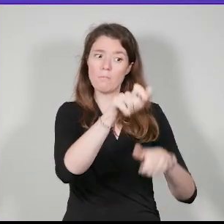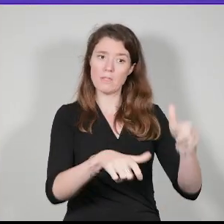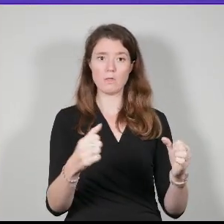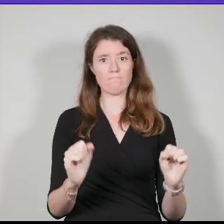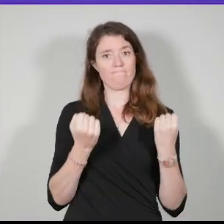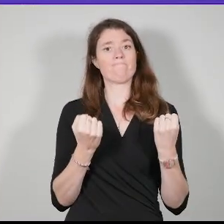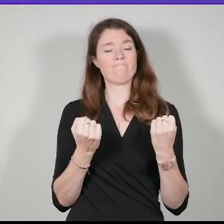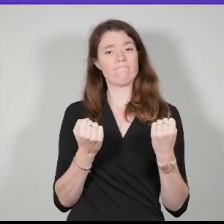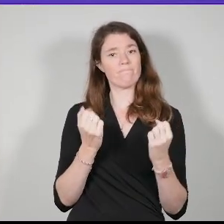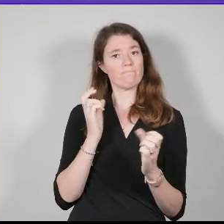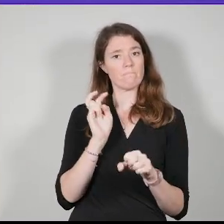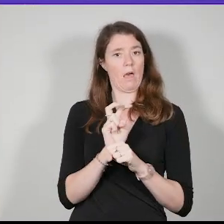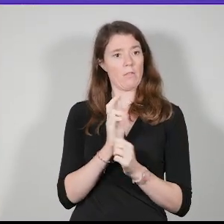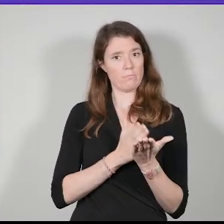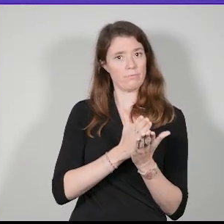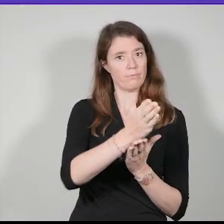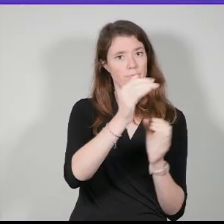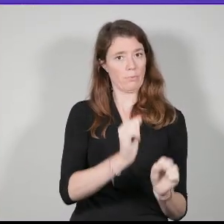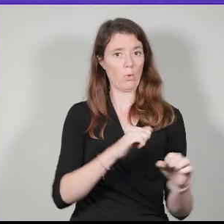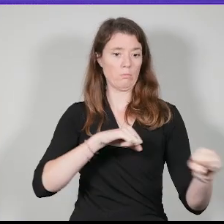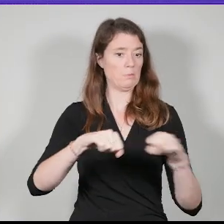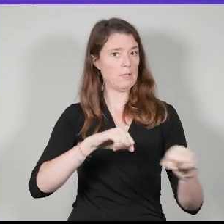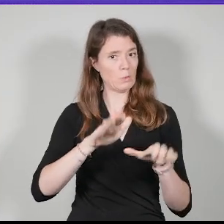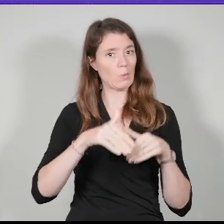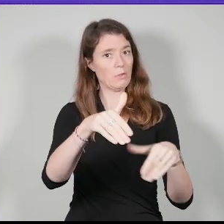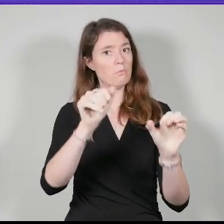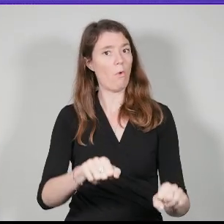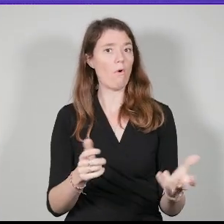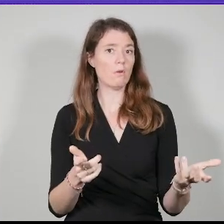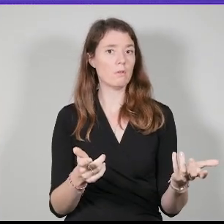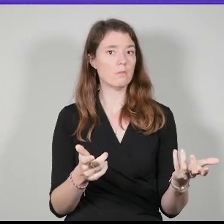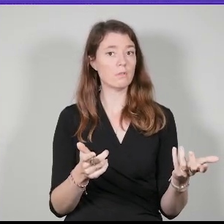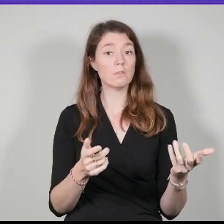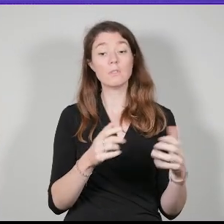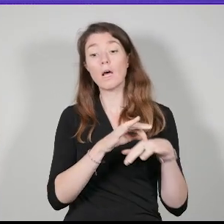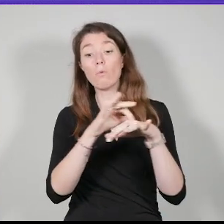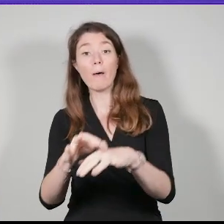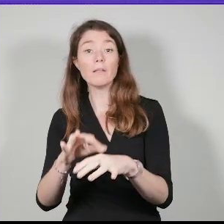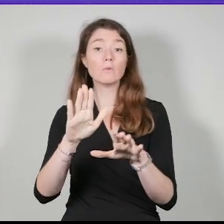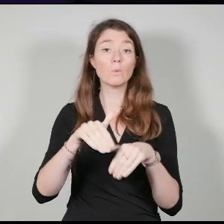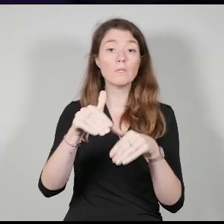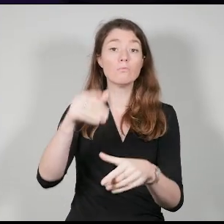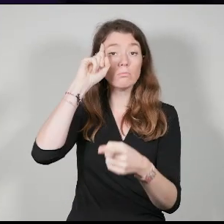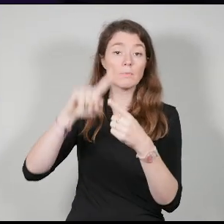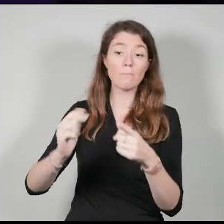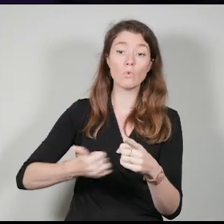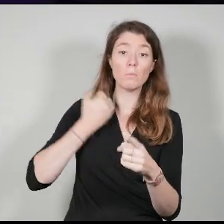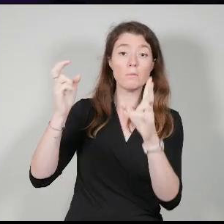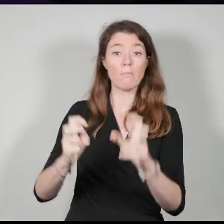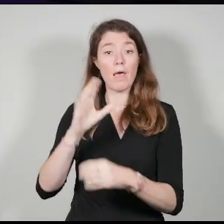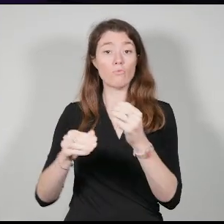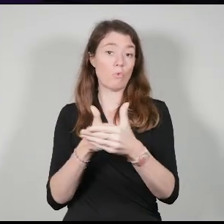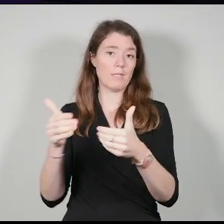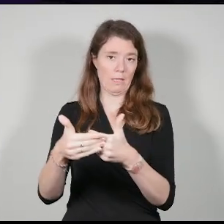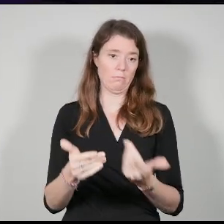de continuer à être mobilisés au bénéfice de l'accompagnement de la perte d'autonomie ou du handicap. Donc je pense que c'est vraiment un sujet qui